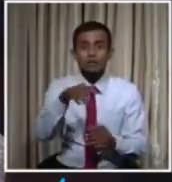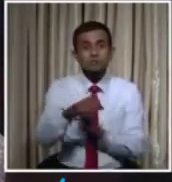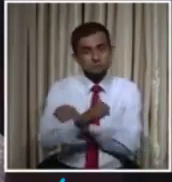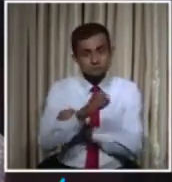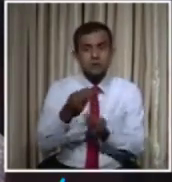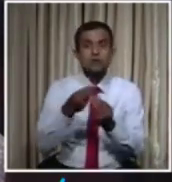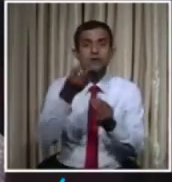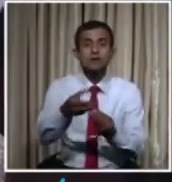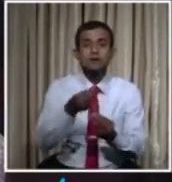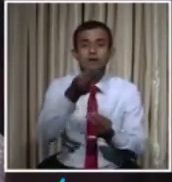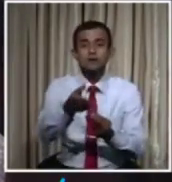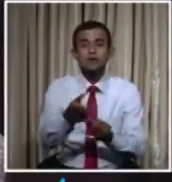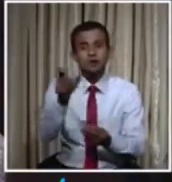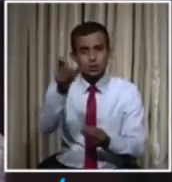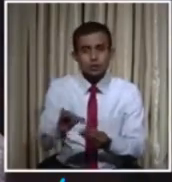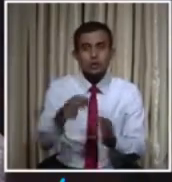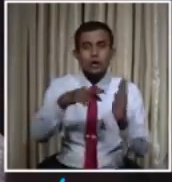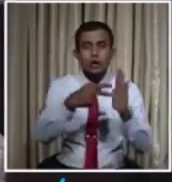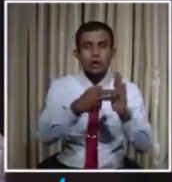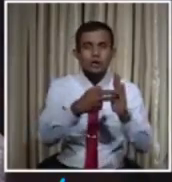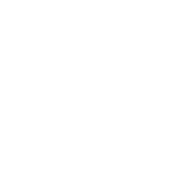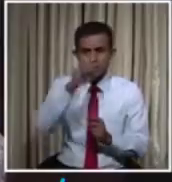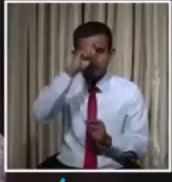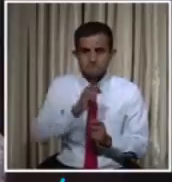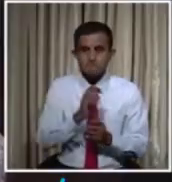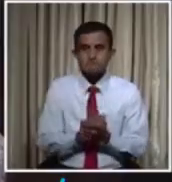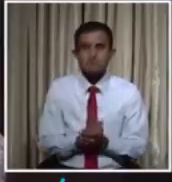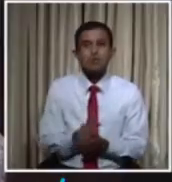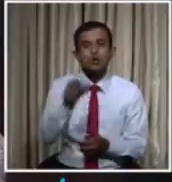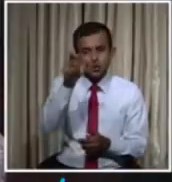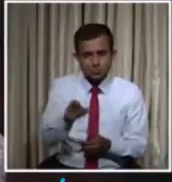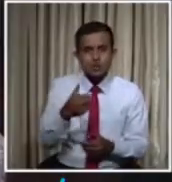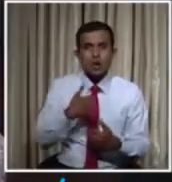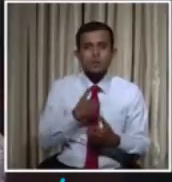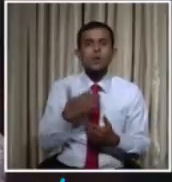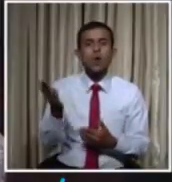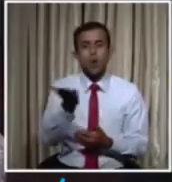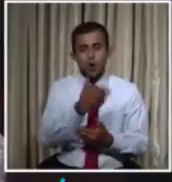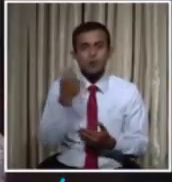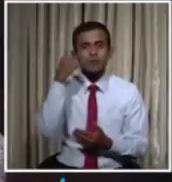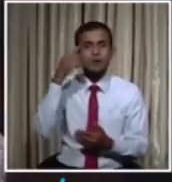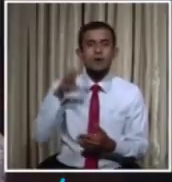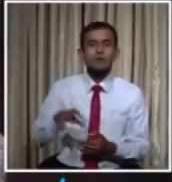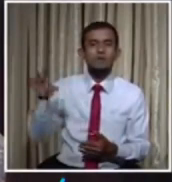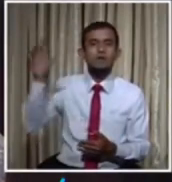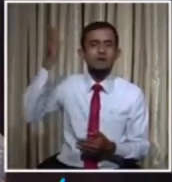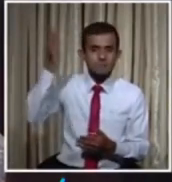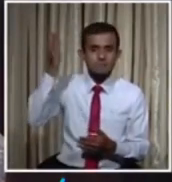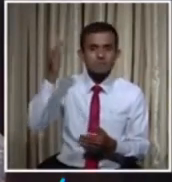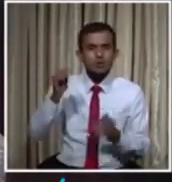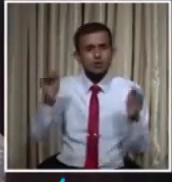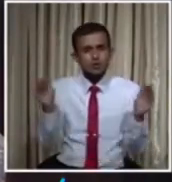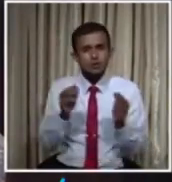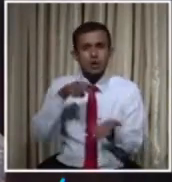දිරිගැන්වීමක් ලබා දෙන්නට ඔබතුමාගේ අයවැය යෝජනා සංශෝධනය කරන්න. ඔබතුමත් අපි සීළු දෙනක් දන්නවා බොහෝ රටවල් වල කුඩා හා